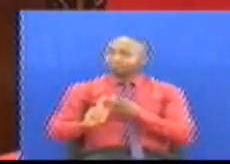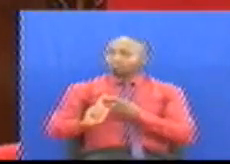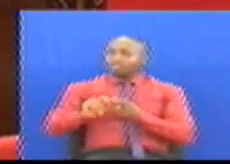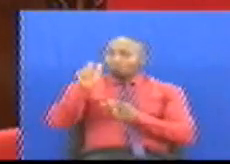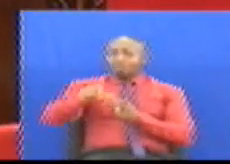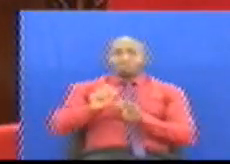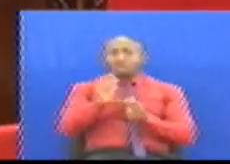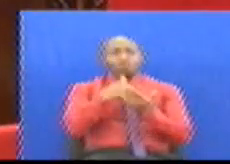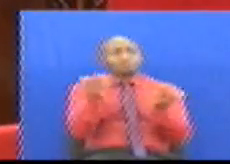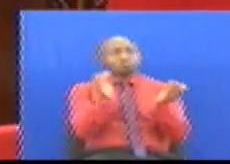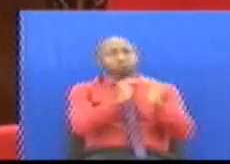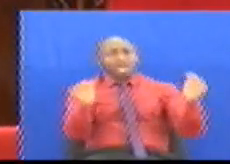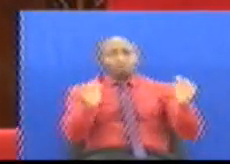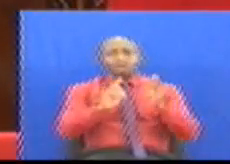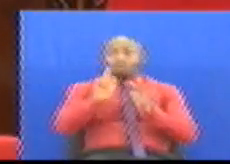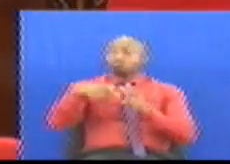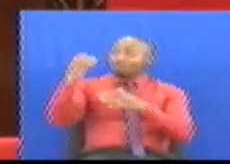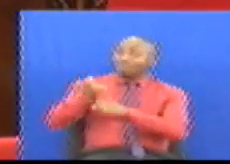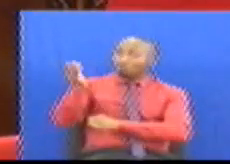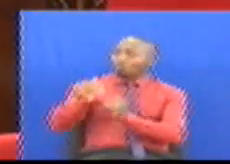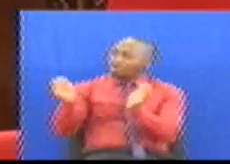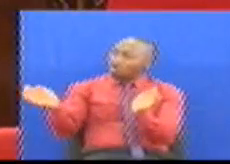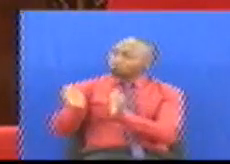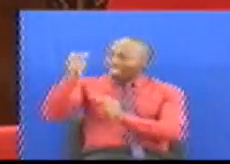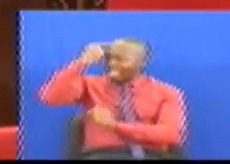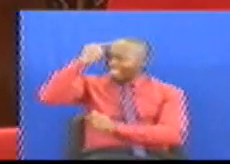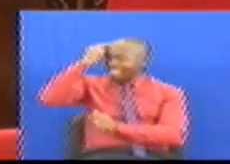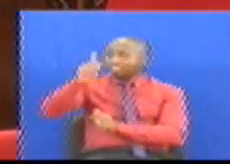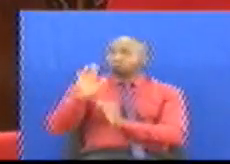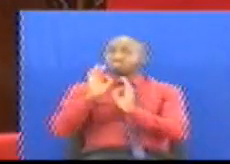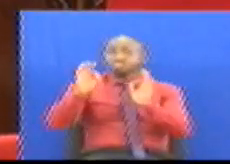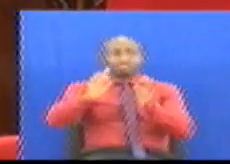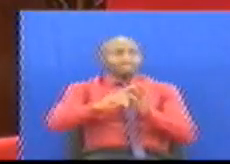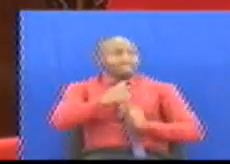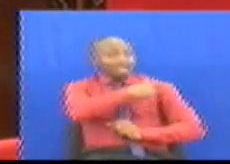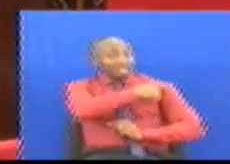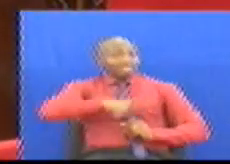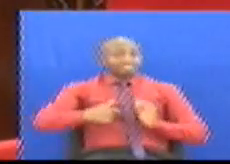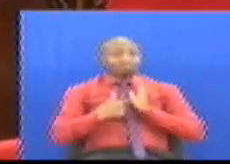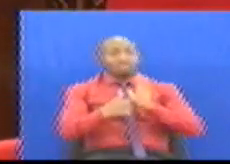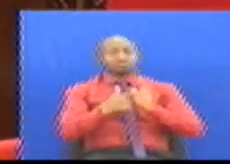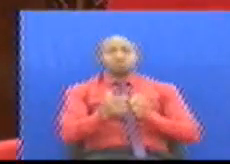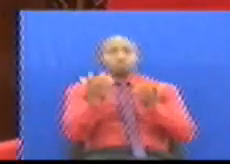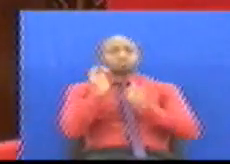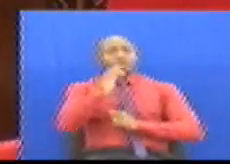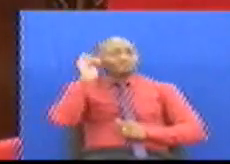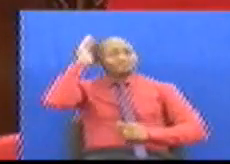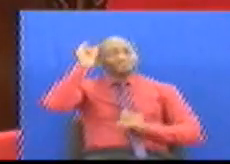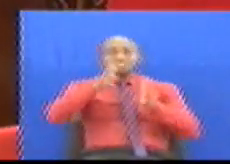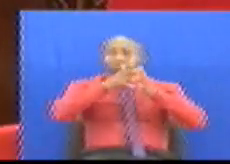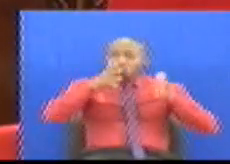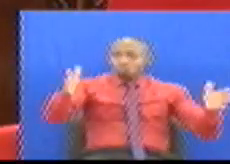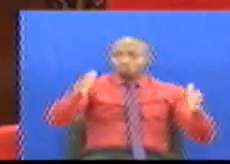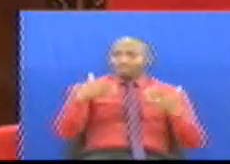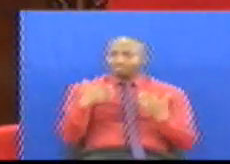children. Wale ni watu ambao Marekani wakiwapata wanatuza, wana akili nyingi. Rais Magufuli ameonyesha uwezo wake wa kufikiri ni mkubwa.